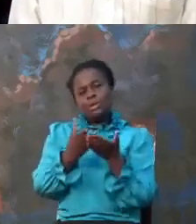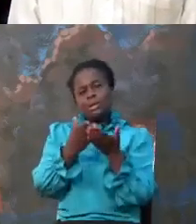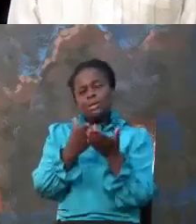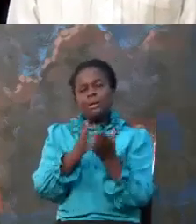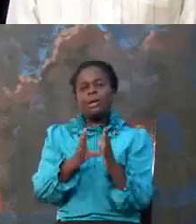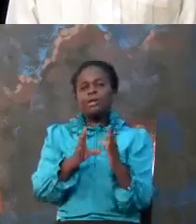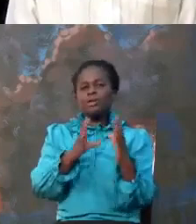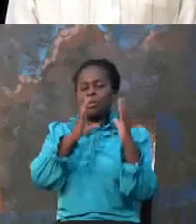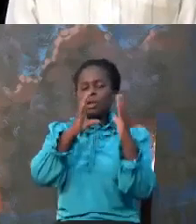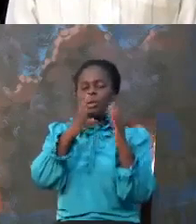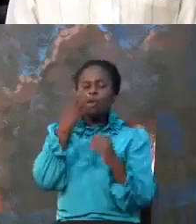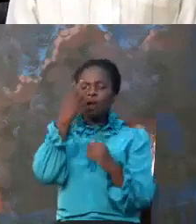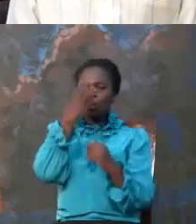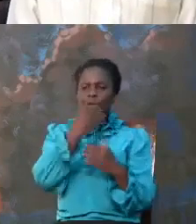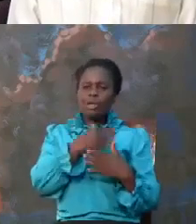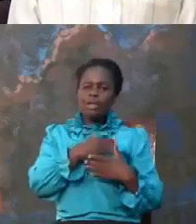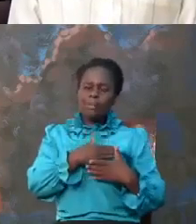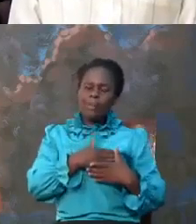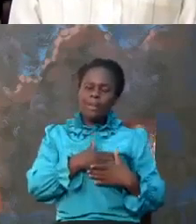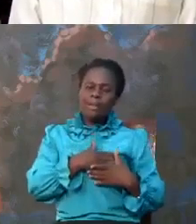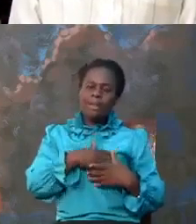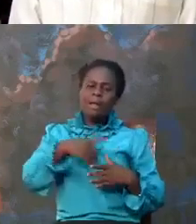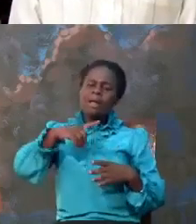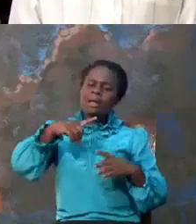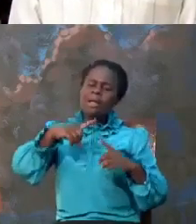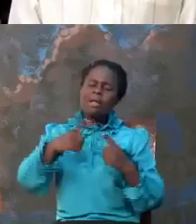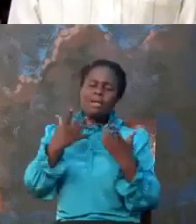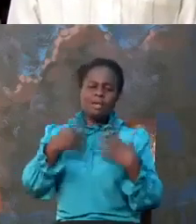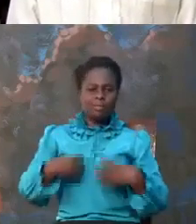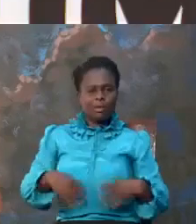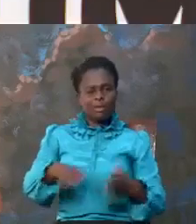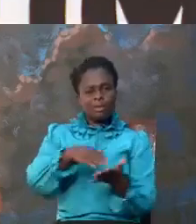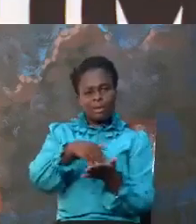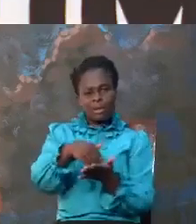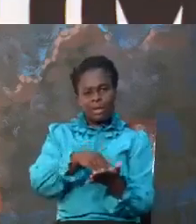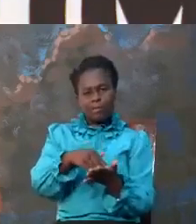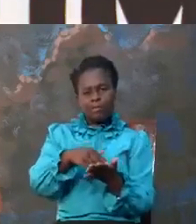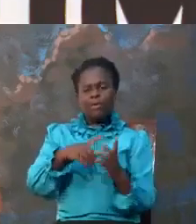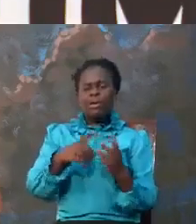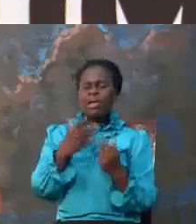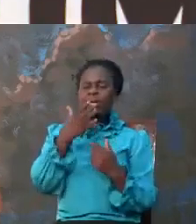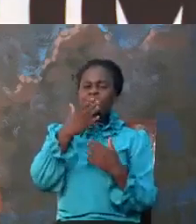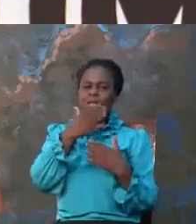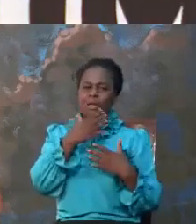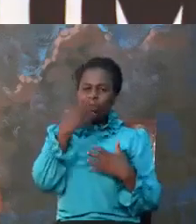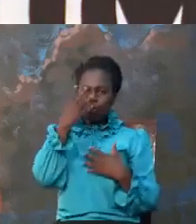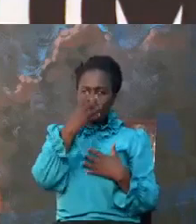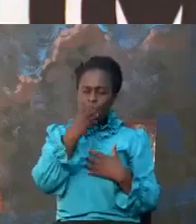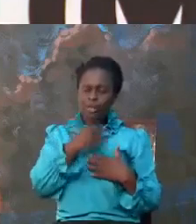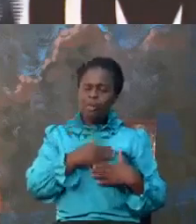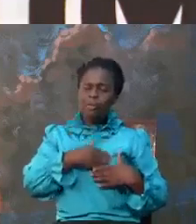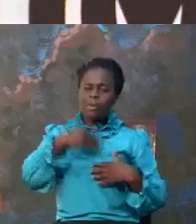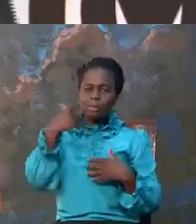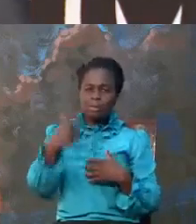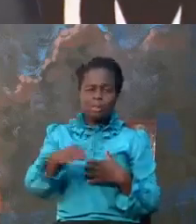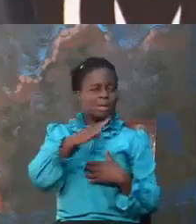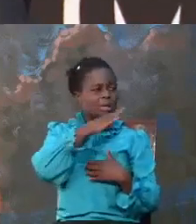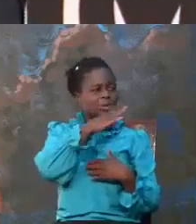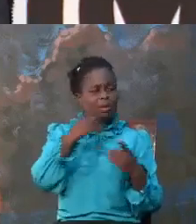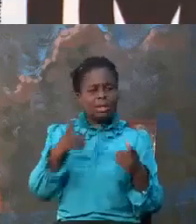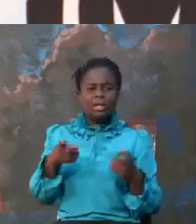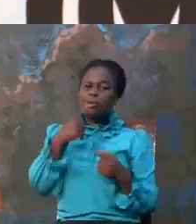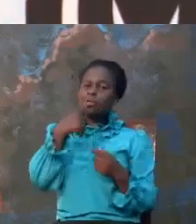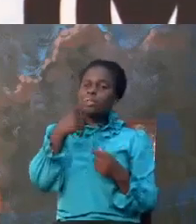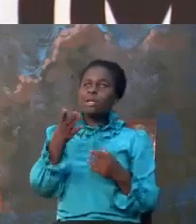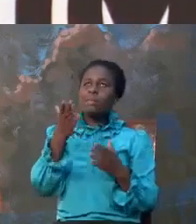nami, roho inapenda, ingawa nimeshindwa, mwili ni dhaifu, lakini roho inapenda. Jioni ya leo, kwa nini useme Yesu